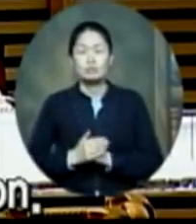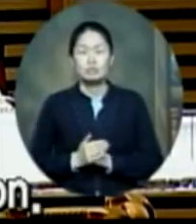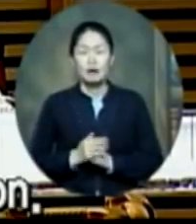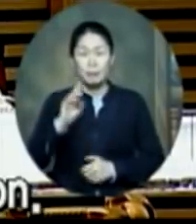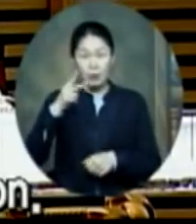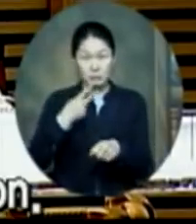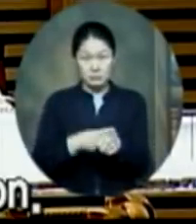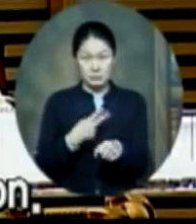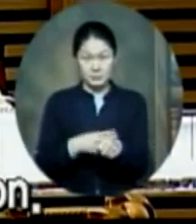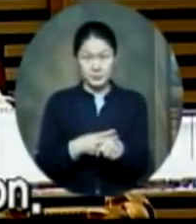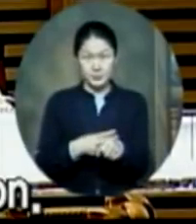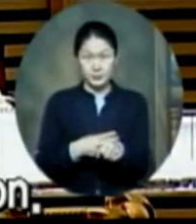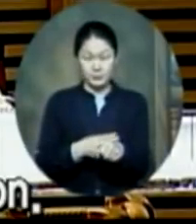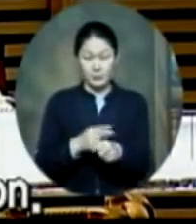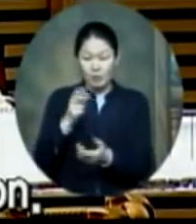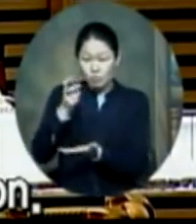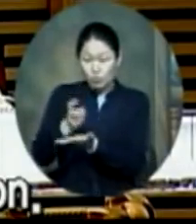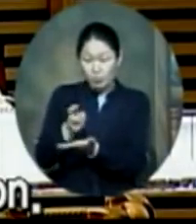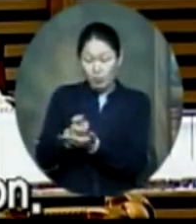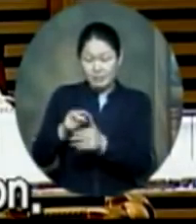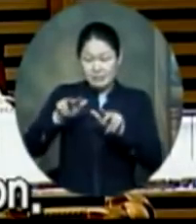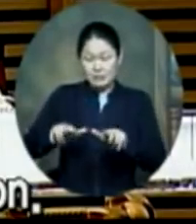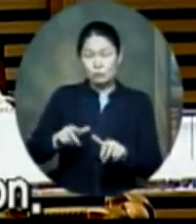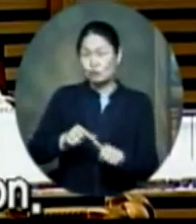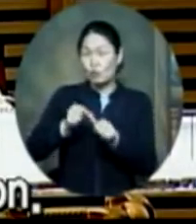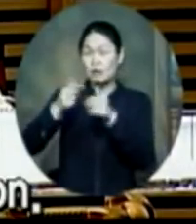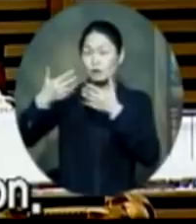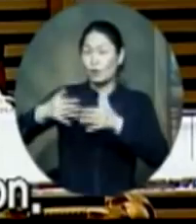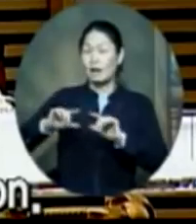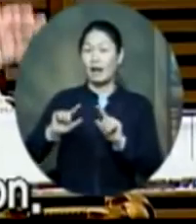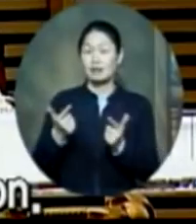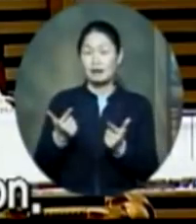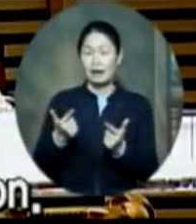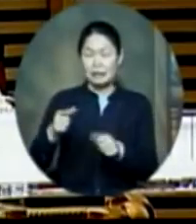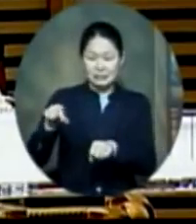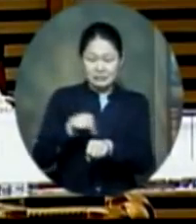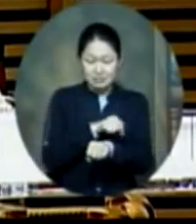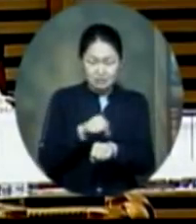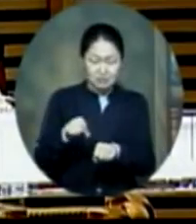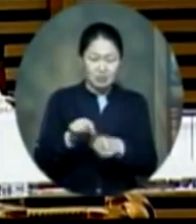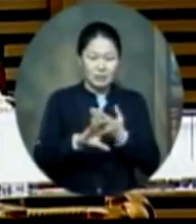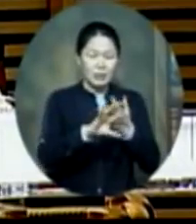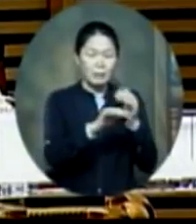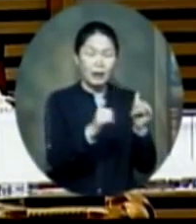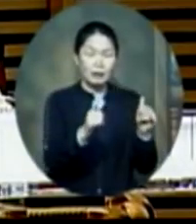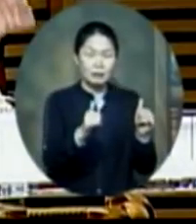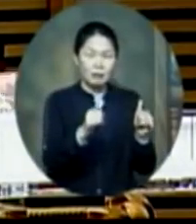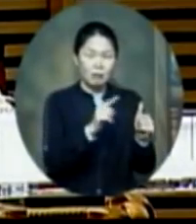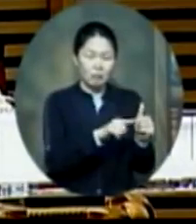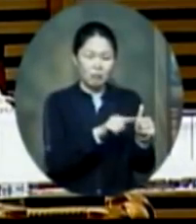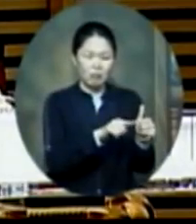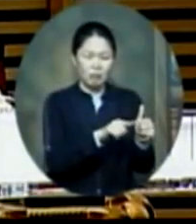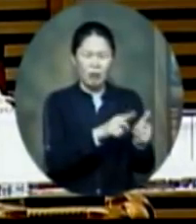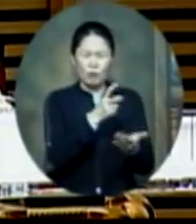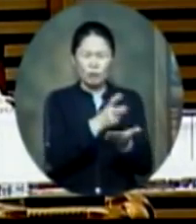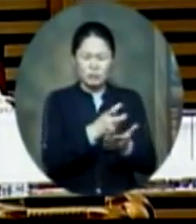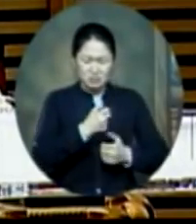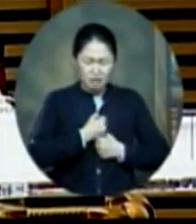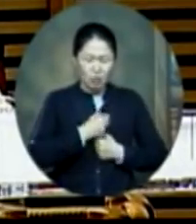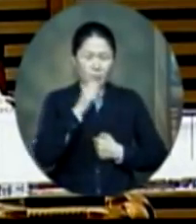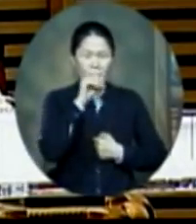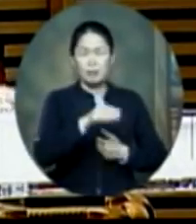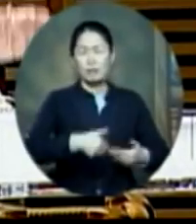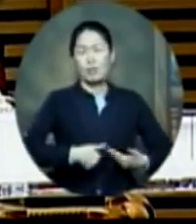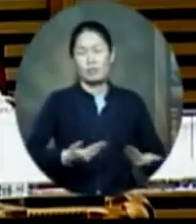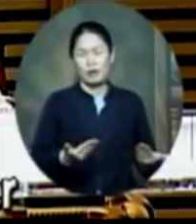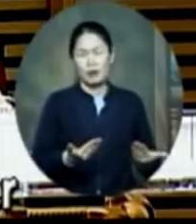사도 바울은 율법은 이제는 구원의 조건이 아니다. 특히 이방인들에게는 이제 율법 지키라고 할 것도 없다.